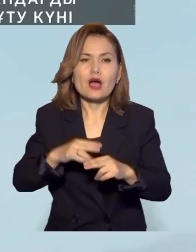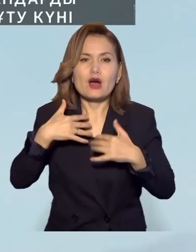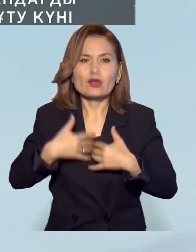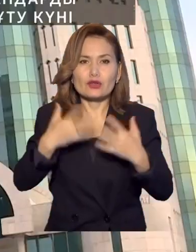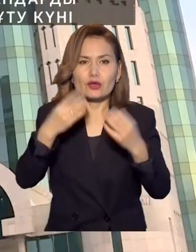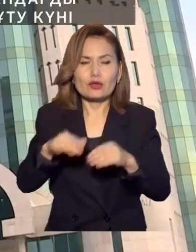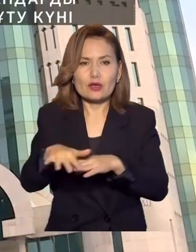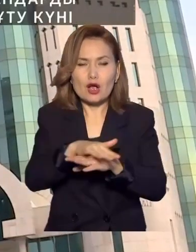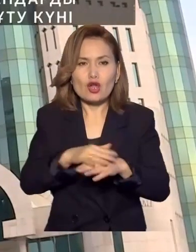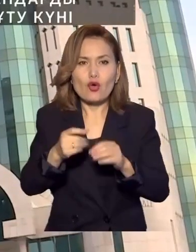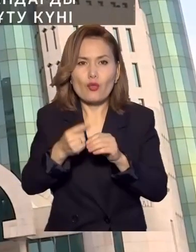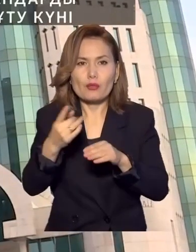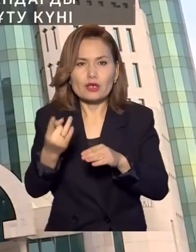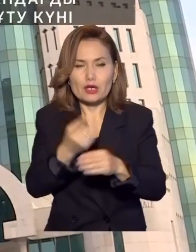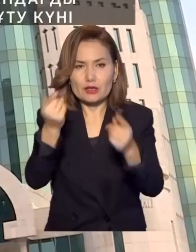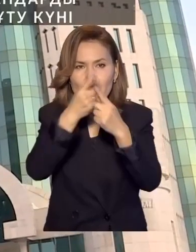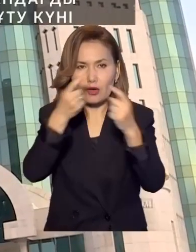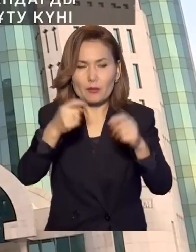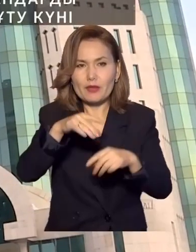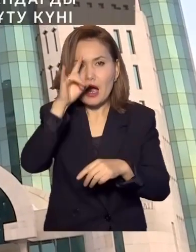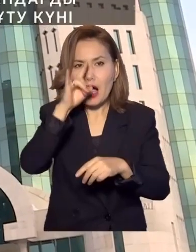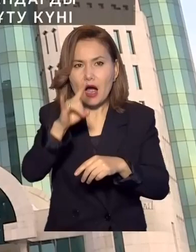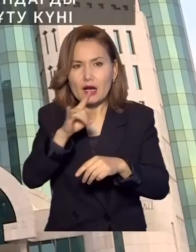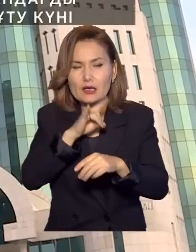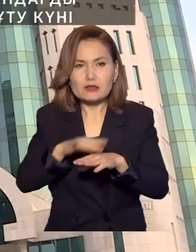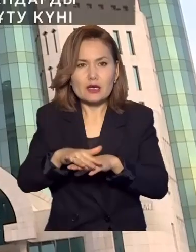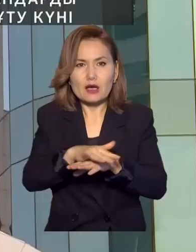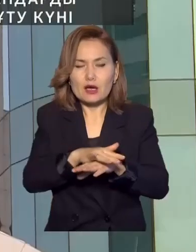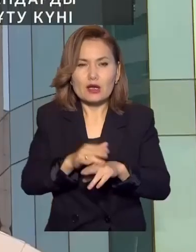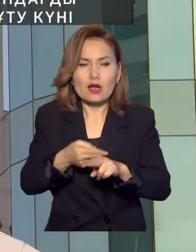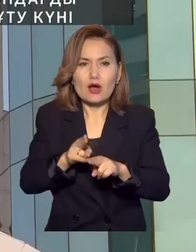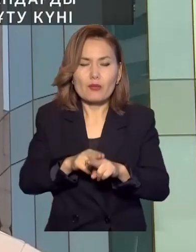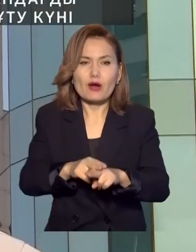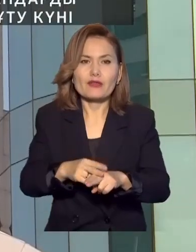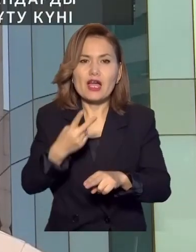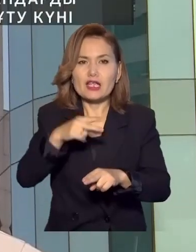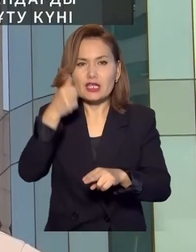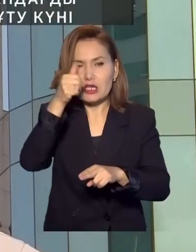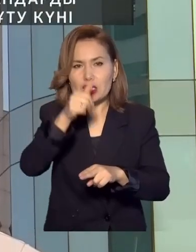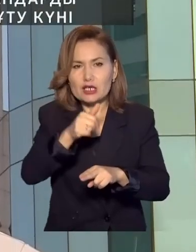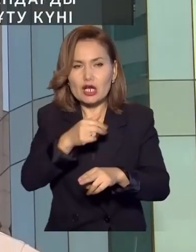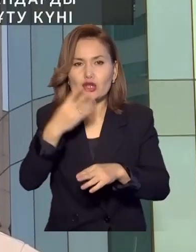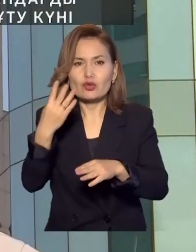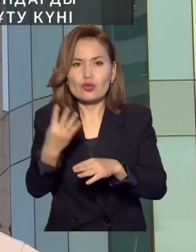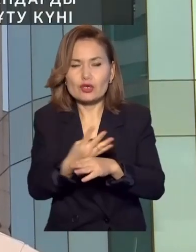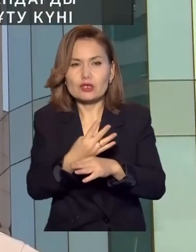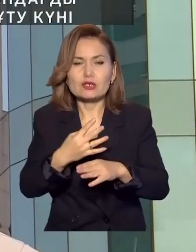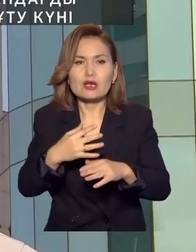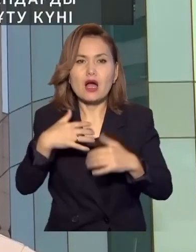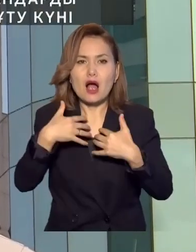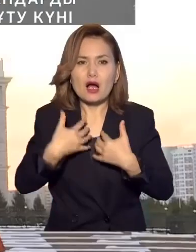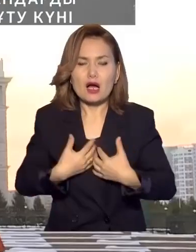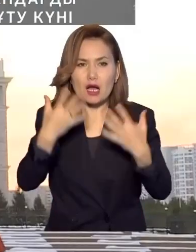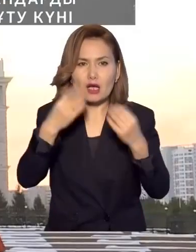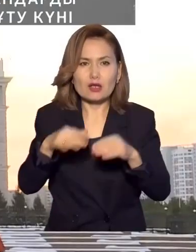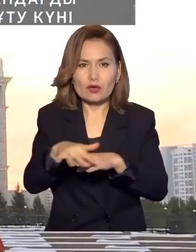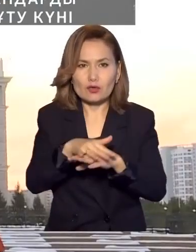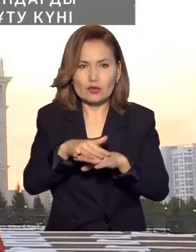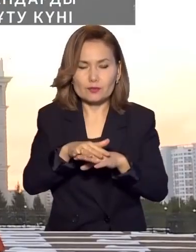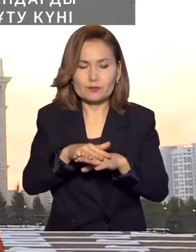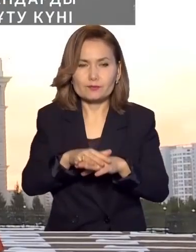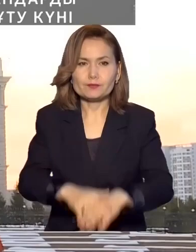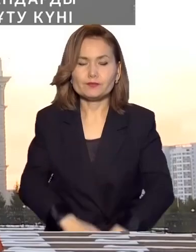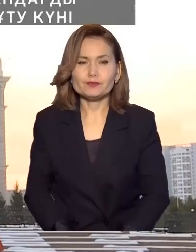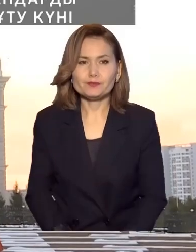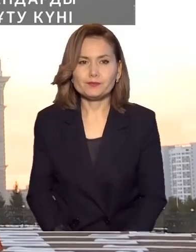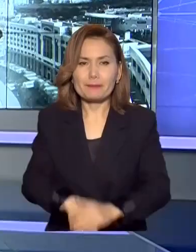рет жарияланып отыр. Ал бұл қазақстандықтар үшін соңғы 2 жылдағы 4-ші қаралы күн. Жұрағат Баман, ұлттық